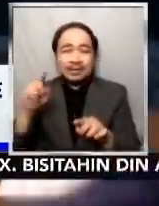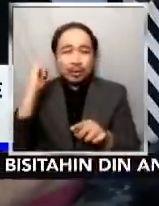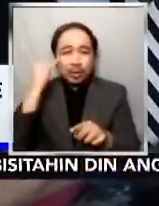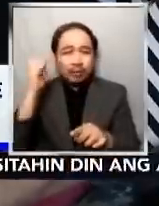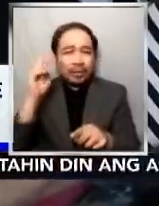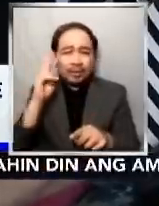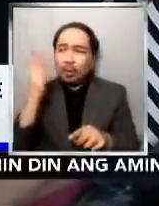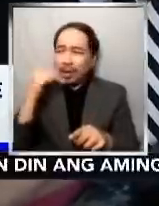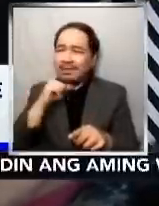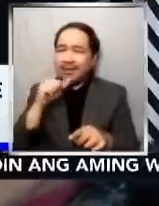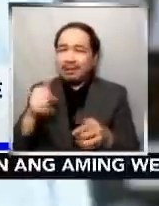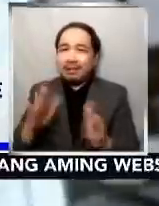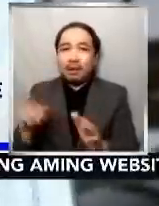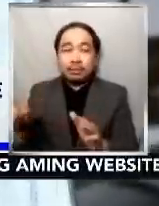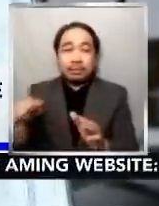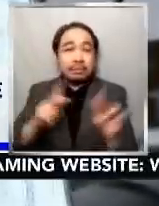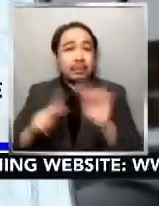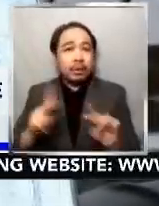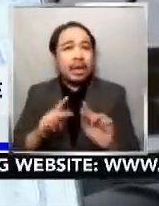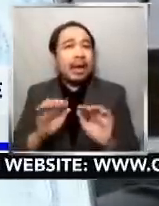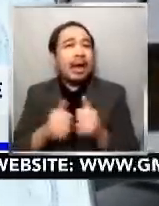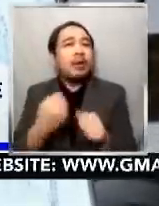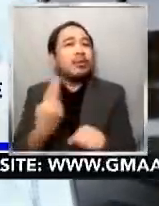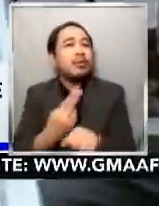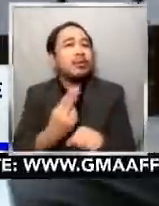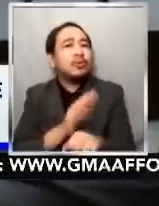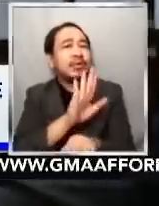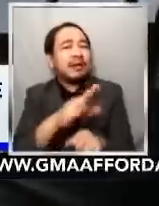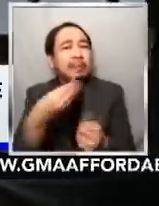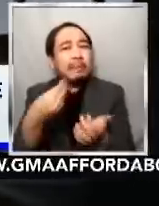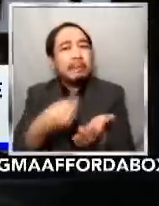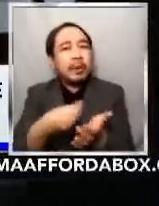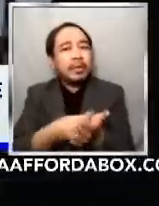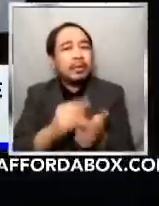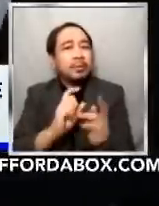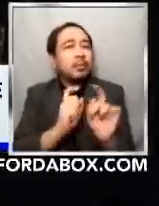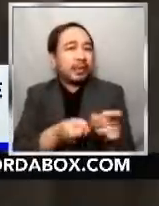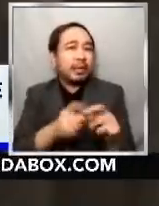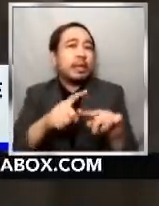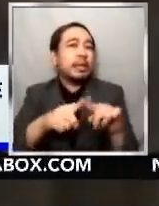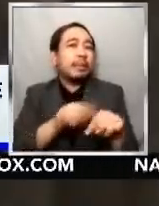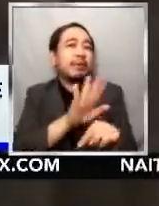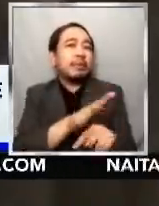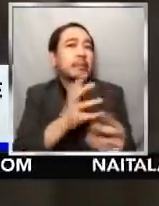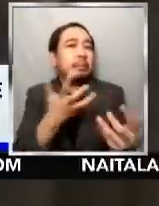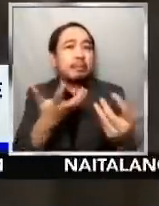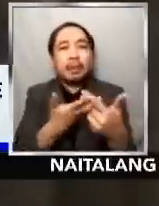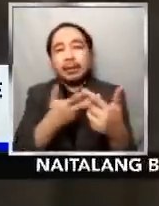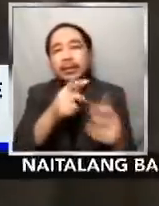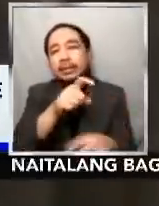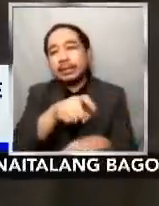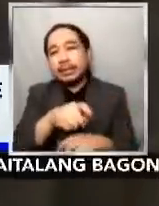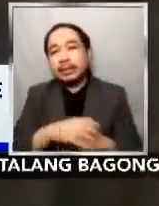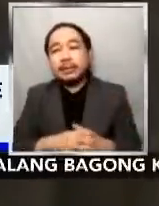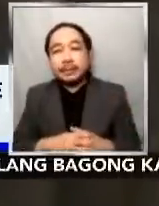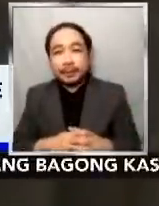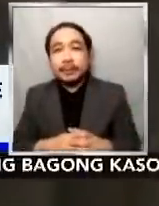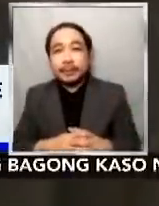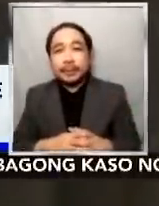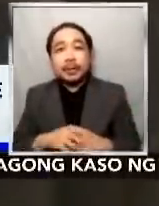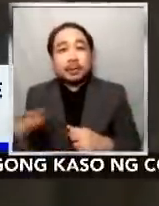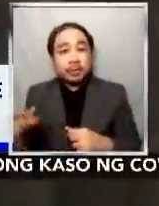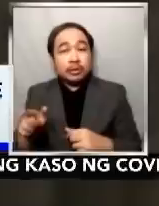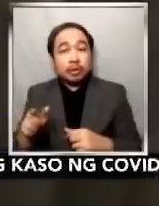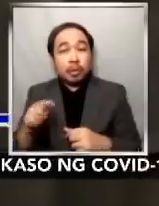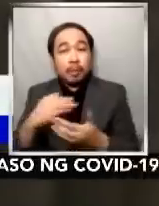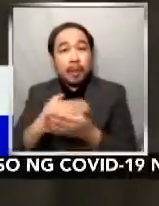tao kung paano nila gagastusin ang pinansyal na ayuda base sa kanilang pangangailangan. Sabi ni Budget Secretary Wendell Avisado,